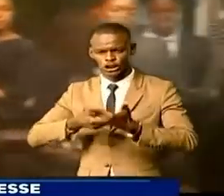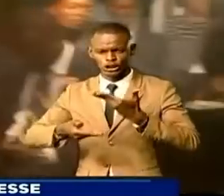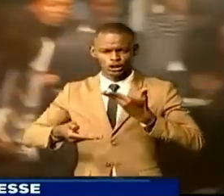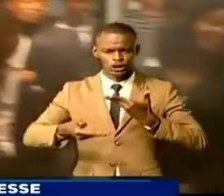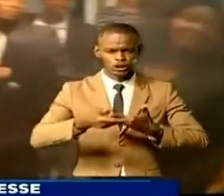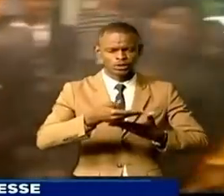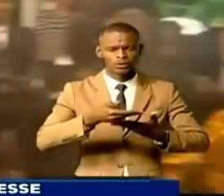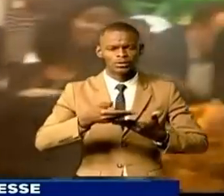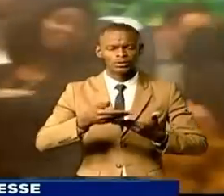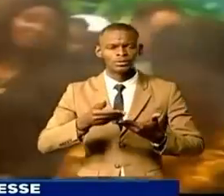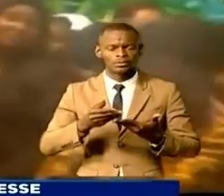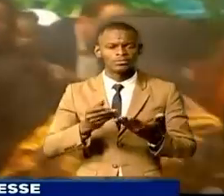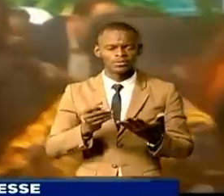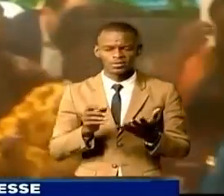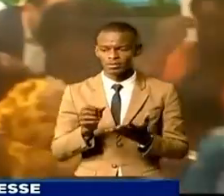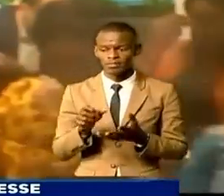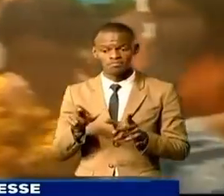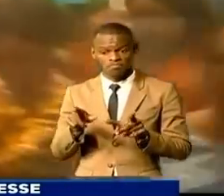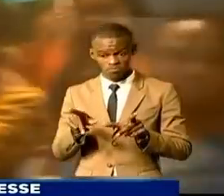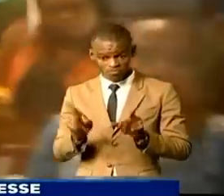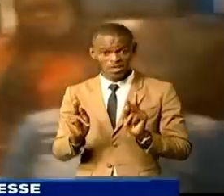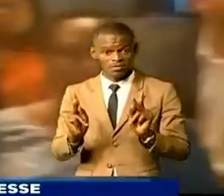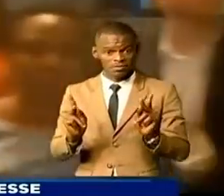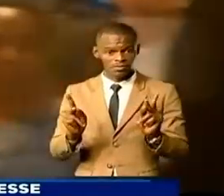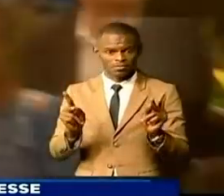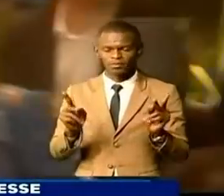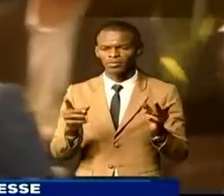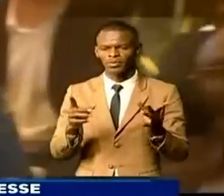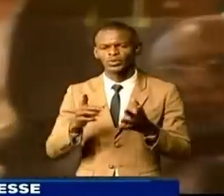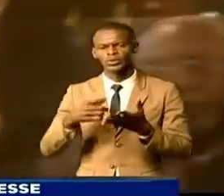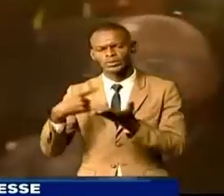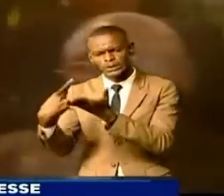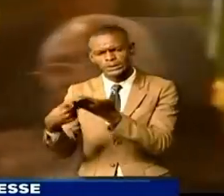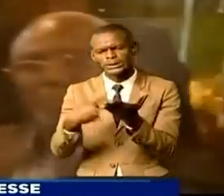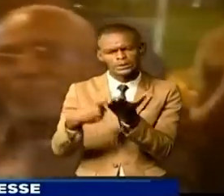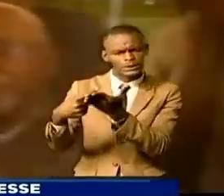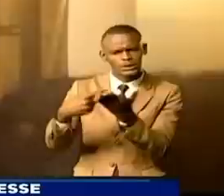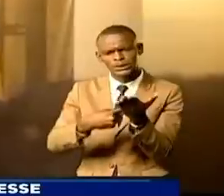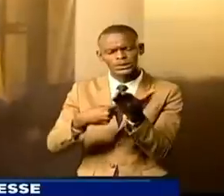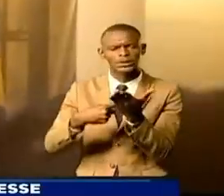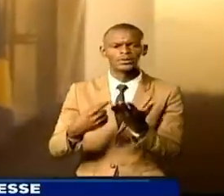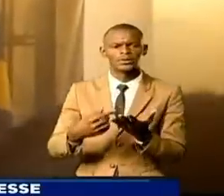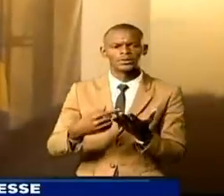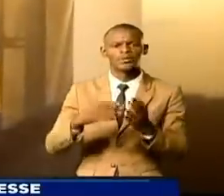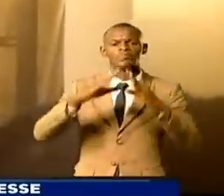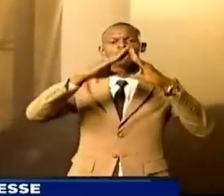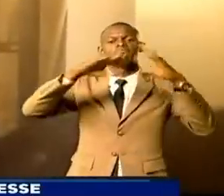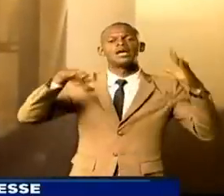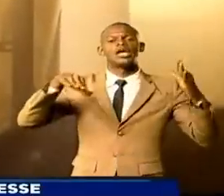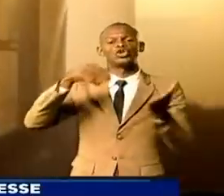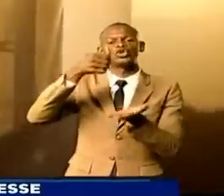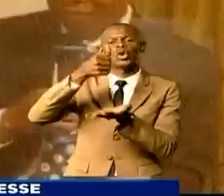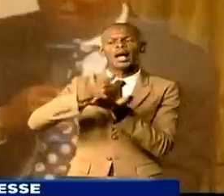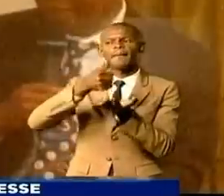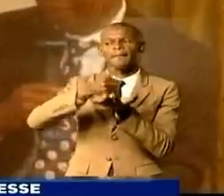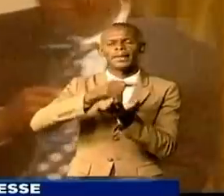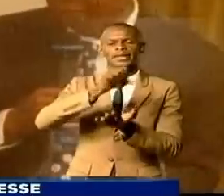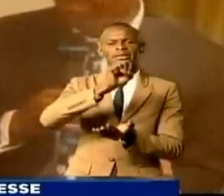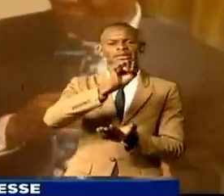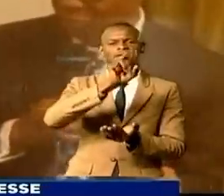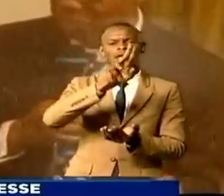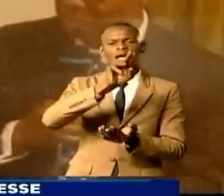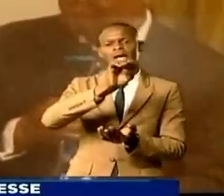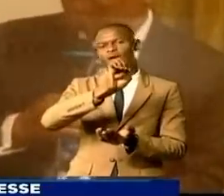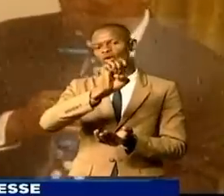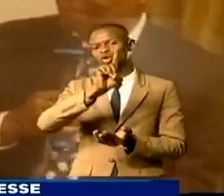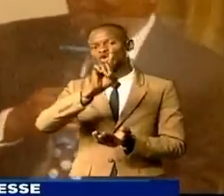panel à l'ambassade de Suède en RDC, sous la modération de l'ambassadeur Henrik Rasbrand. Les différents intervenants et